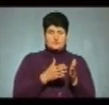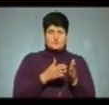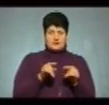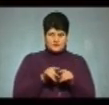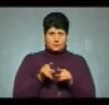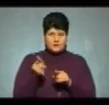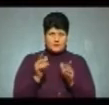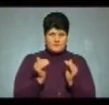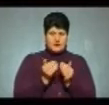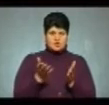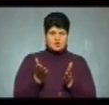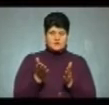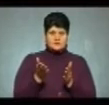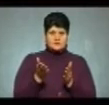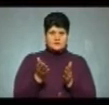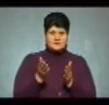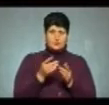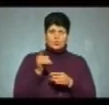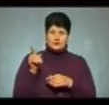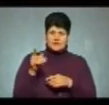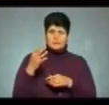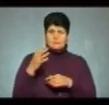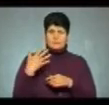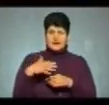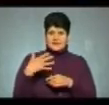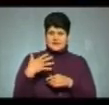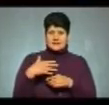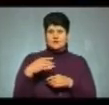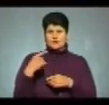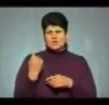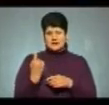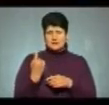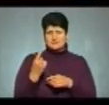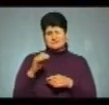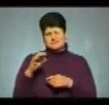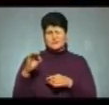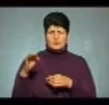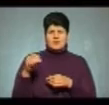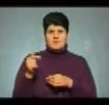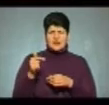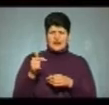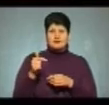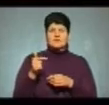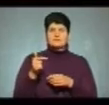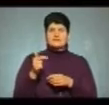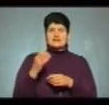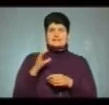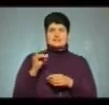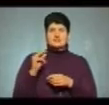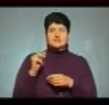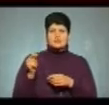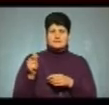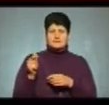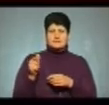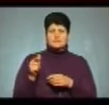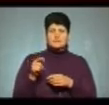тариф? В них тариф 50, як сказав пан Сергій, 51 з копійками вийшло за січень місяць. Тобто